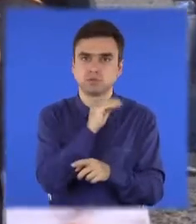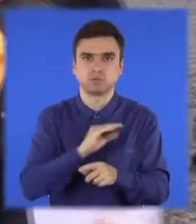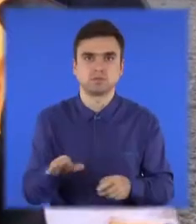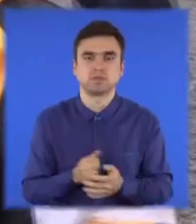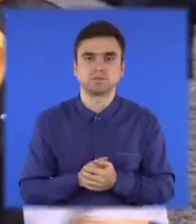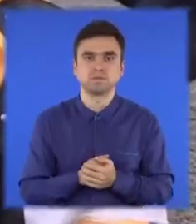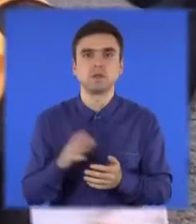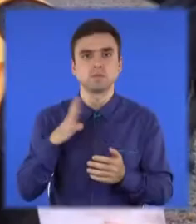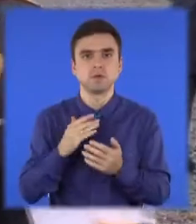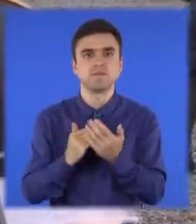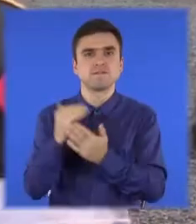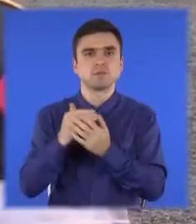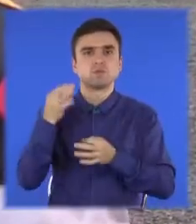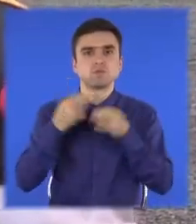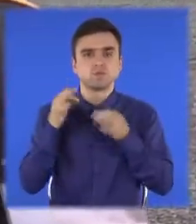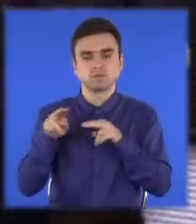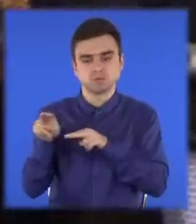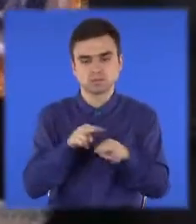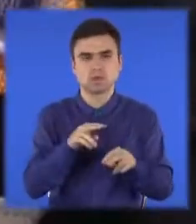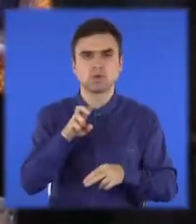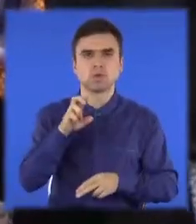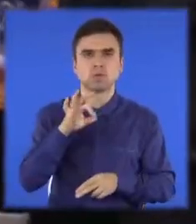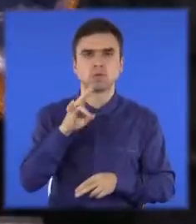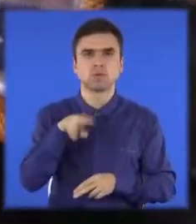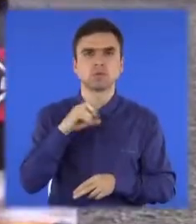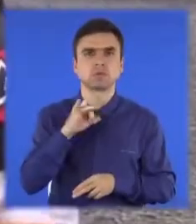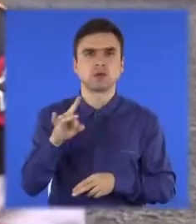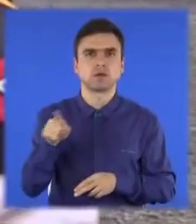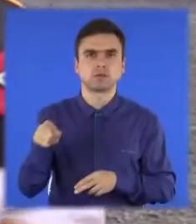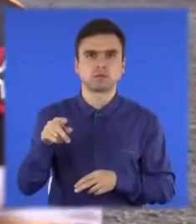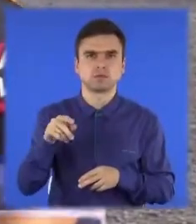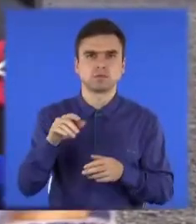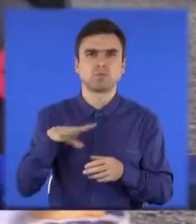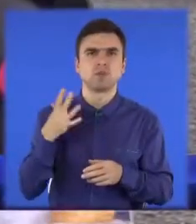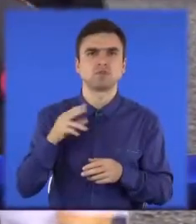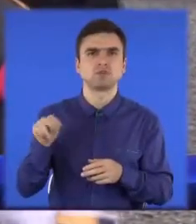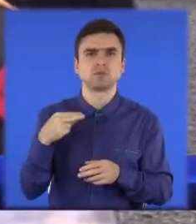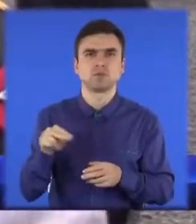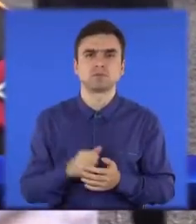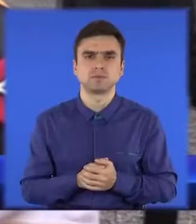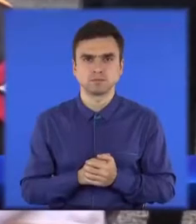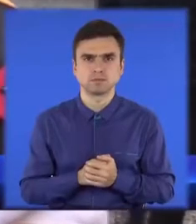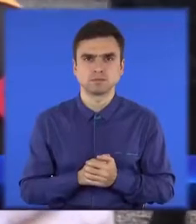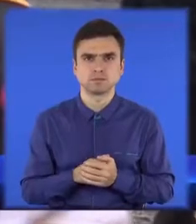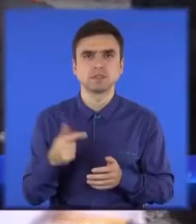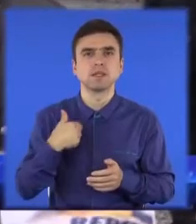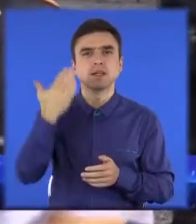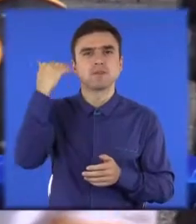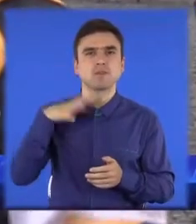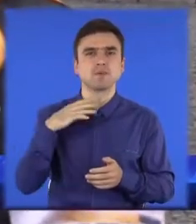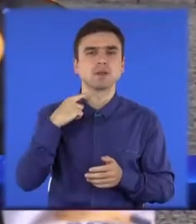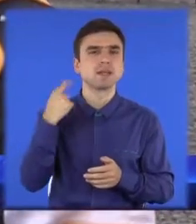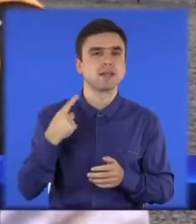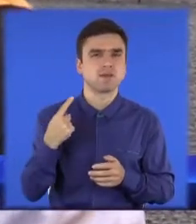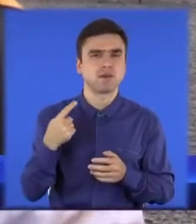Бондар. Ну, проїжджає Кіровоград, ми побачили, що гонки, ми поприсутствовали, нам це понравилось, ми поїхали, виступили зі своєї програми прекрасно. І вже